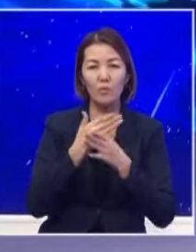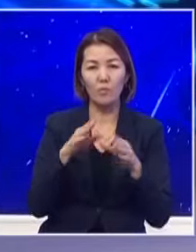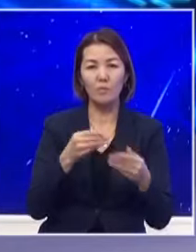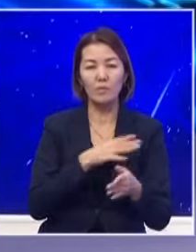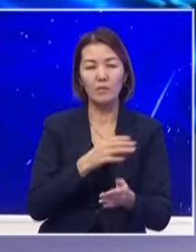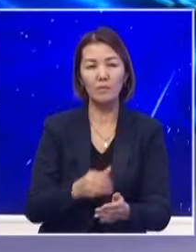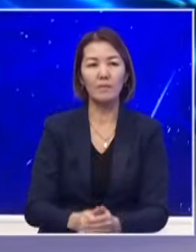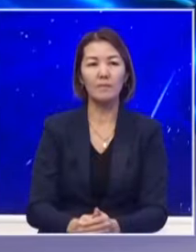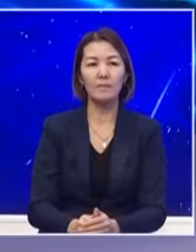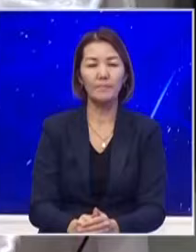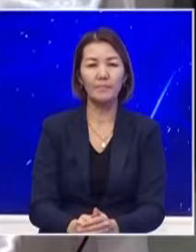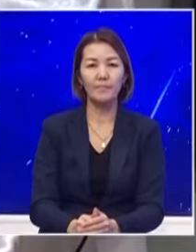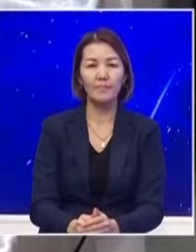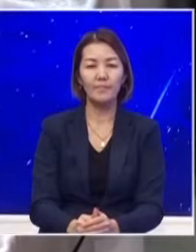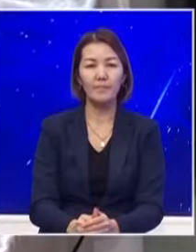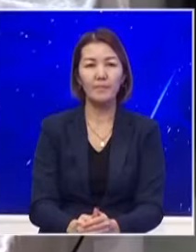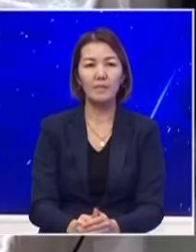көрсетті.